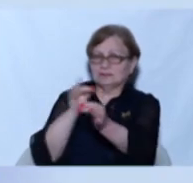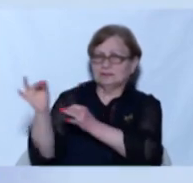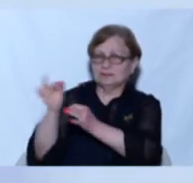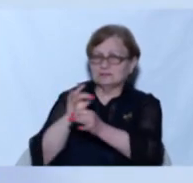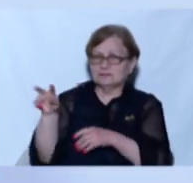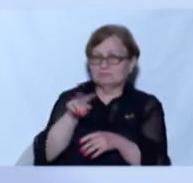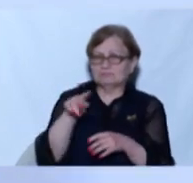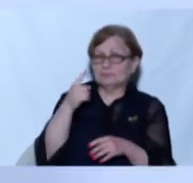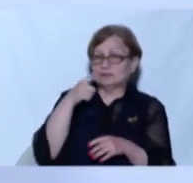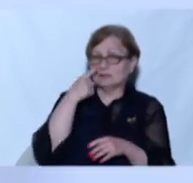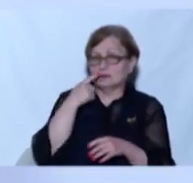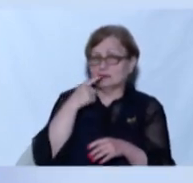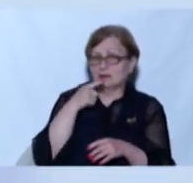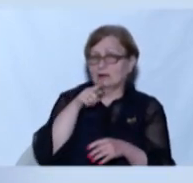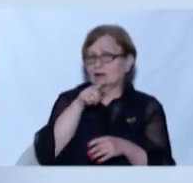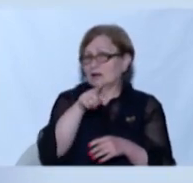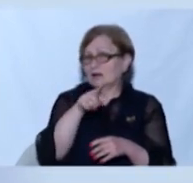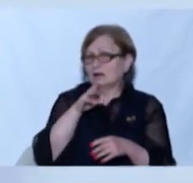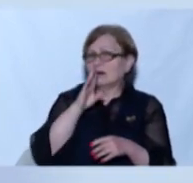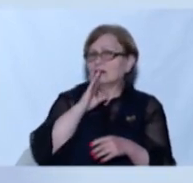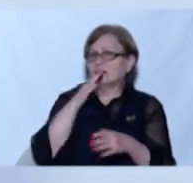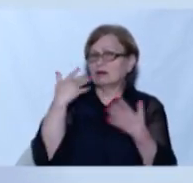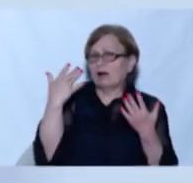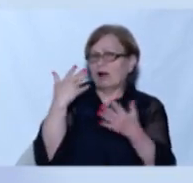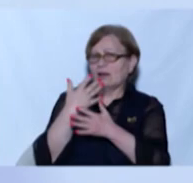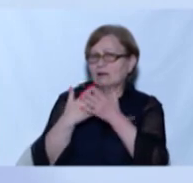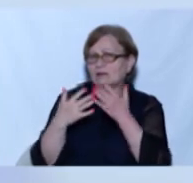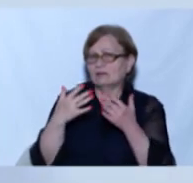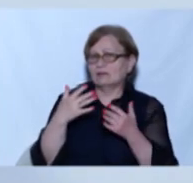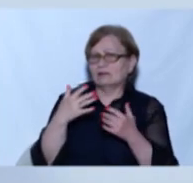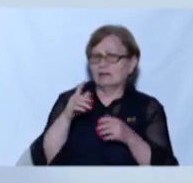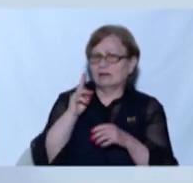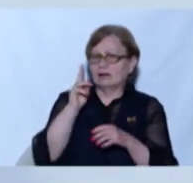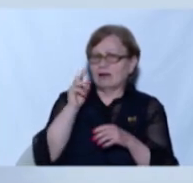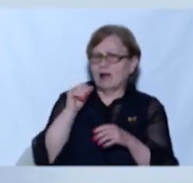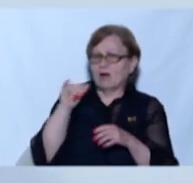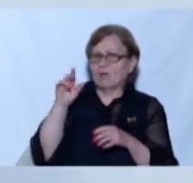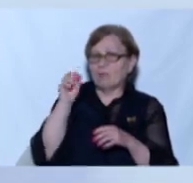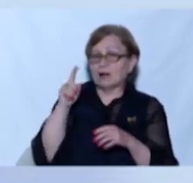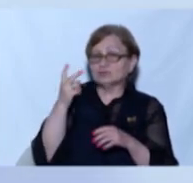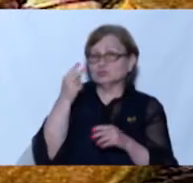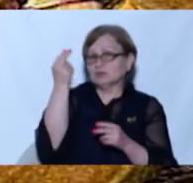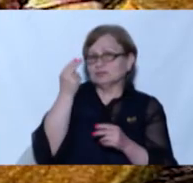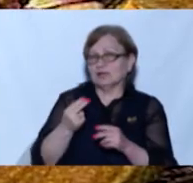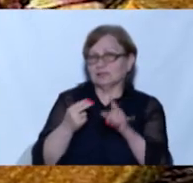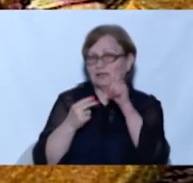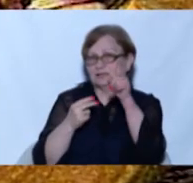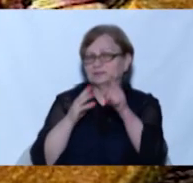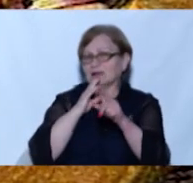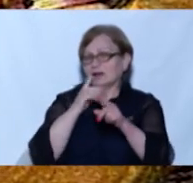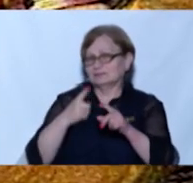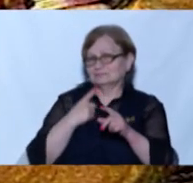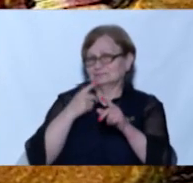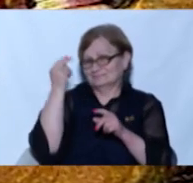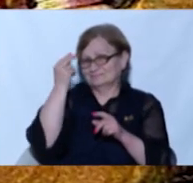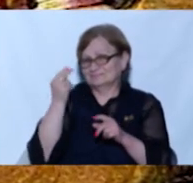კადრია და ერთი იტყვის, რომ ამ ქალის ხელები ელიზეა ლაპარაკი, კაულბახს უნდა დაეხატაო. აი ამ კაულბახის ქალებს